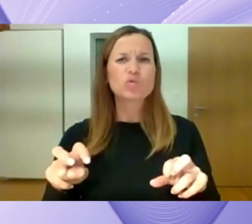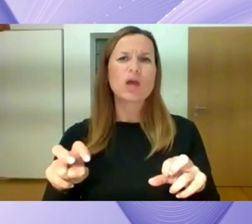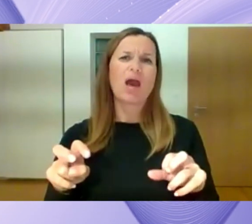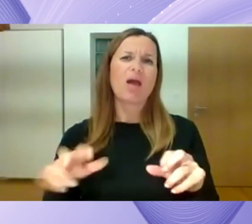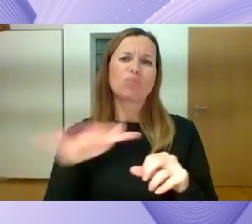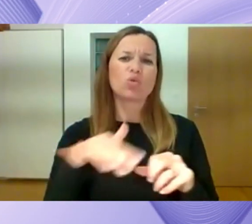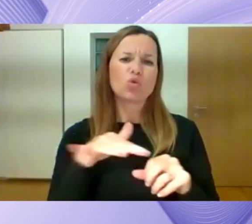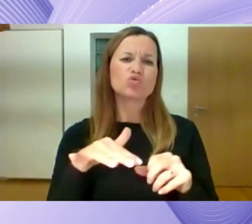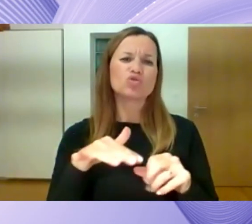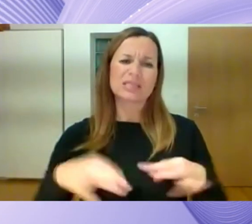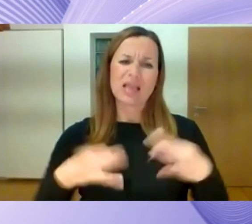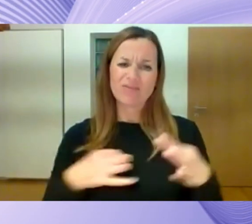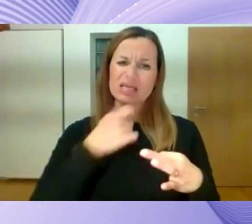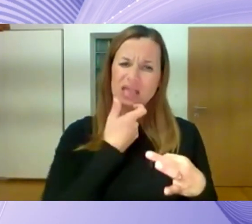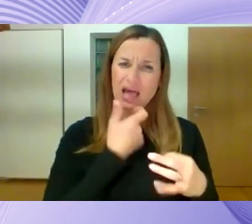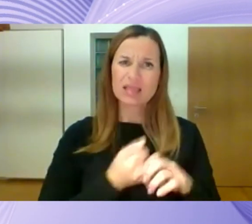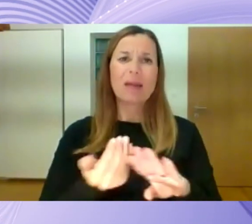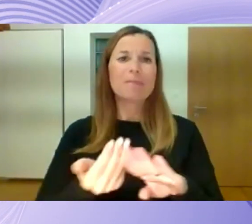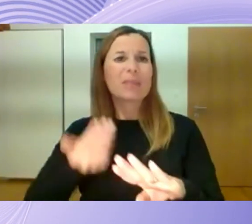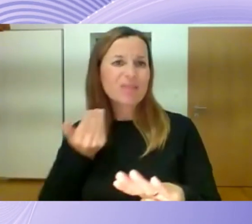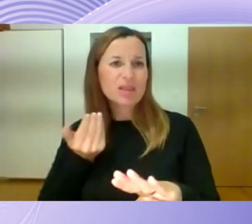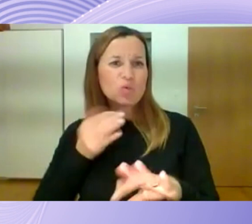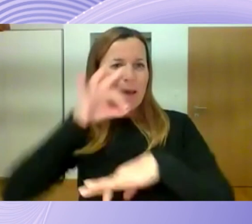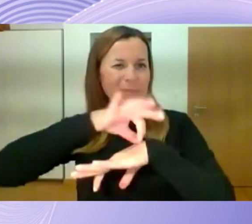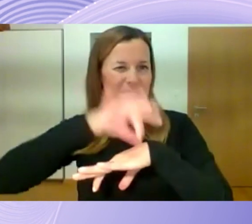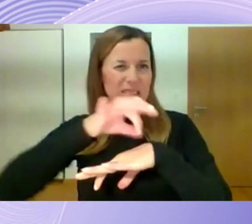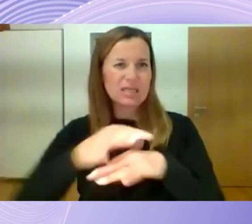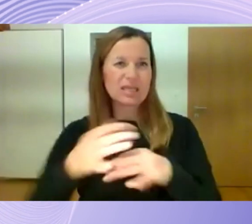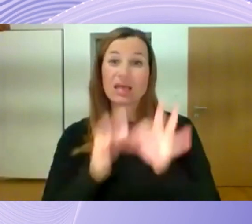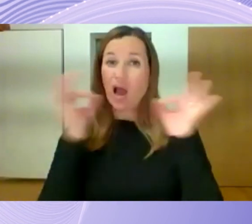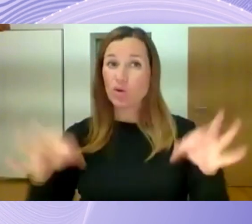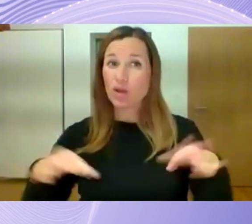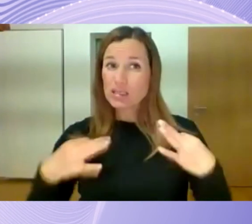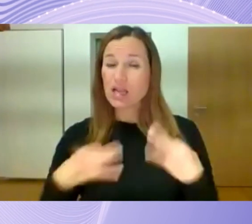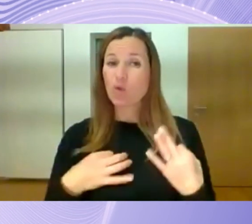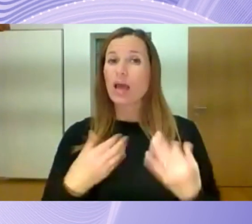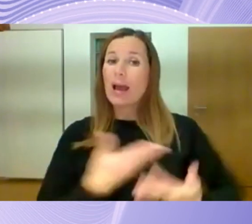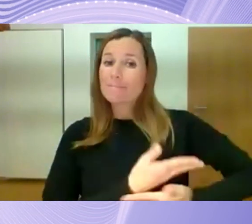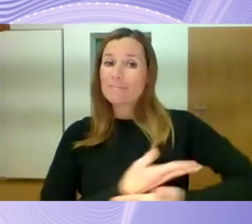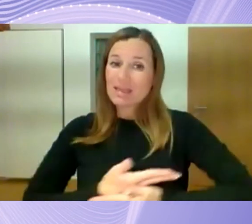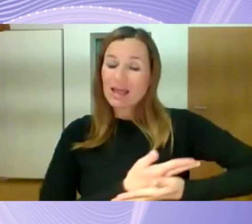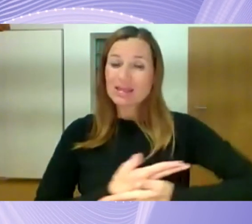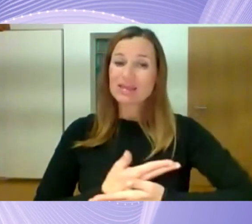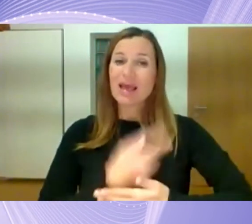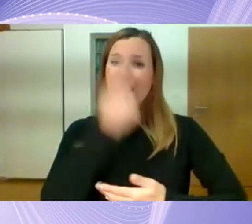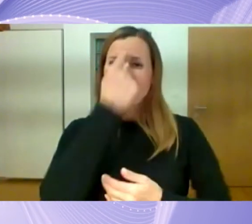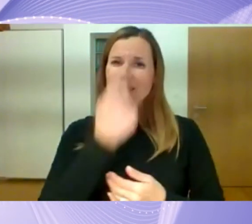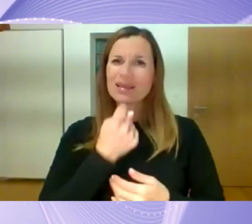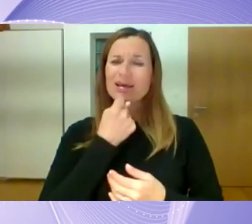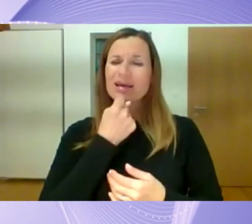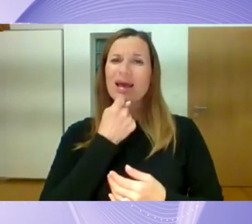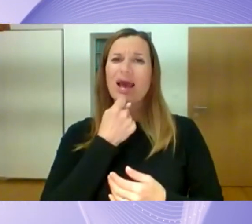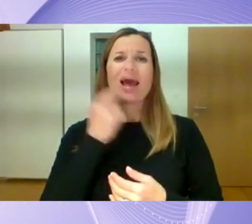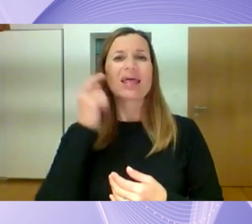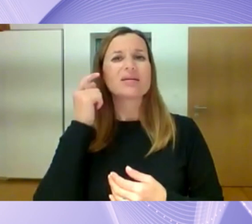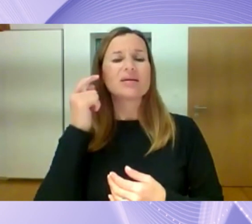staranja, preventivne medicine, javnega zdravja, geriatrije, etike, telemedicine in teleoskrbe. Z